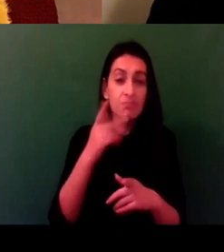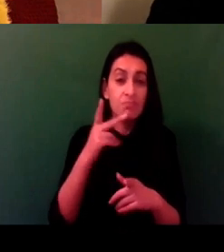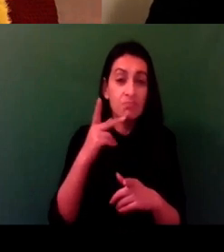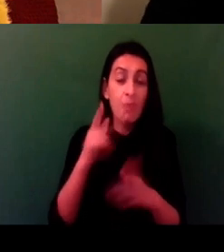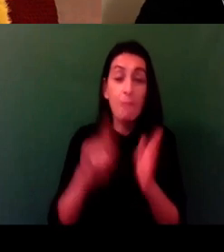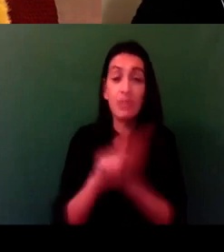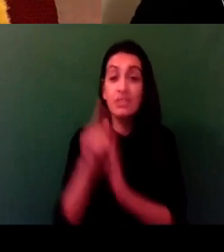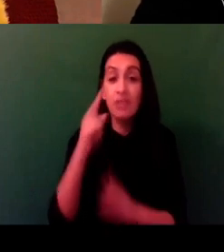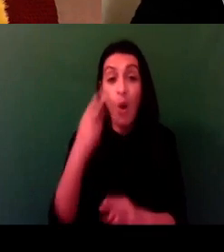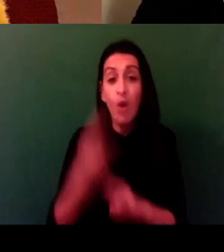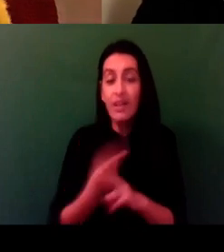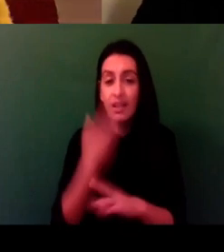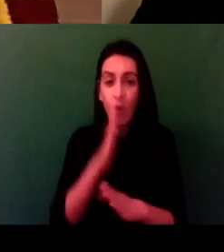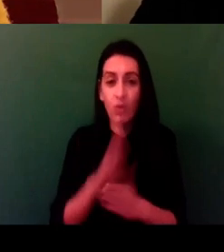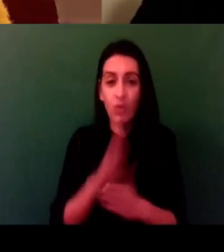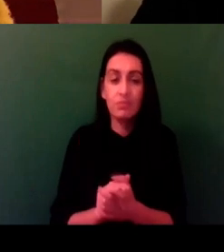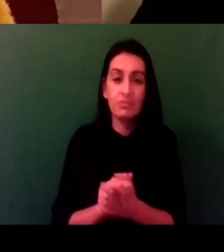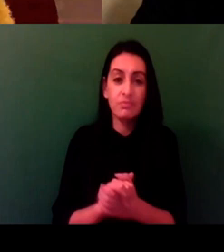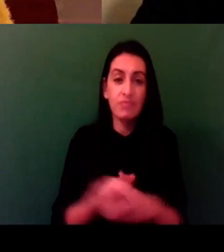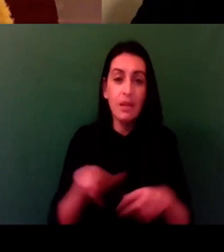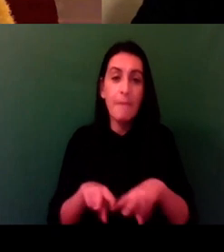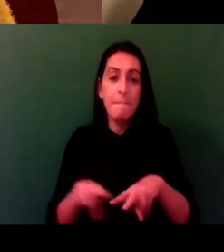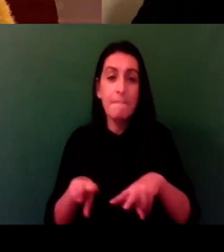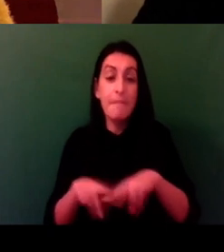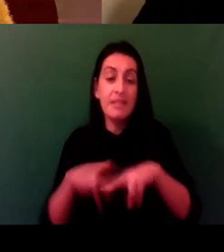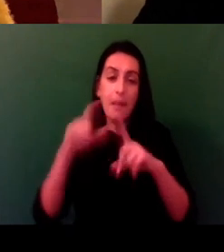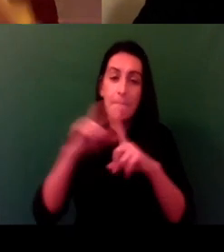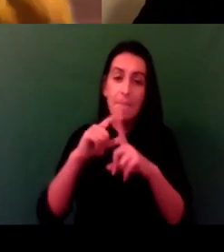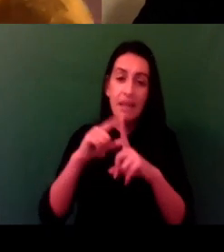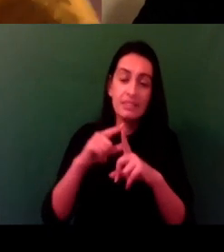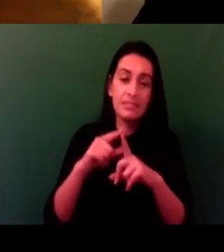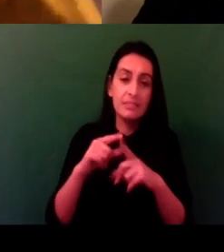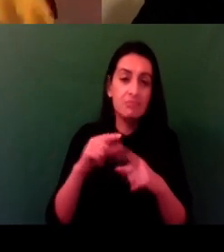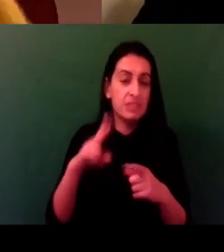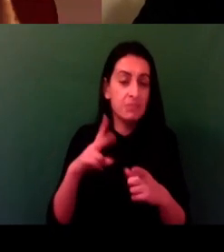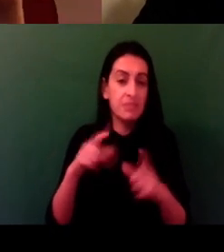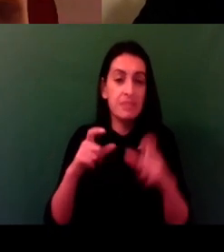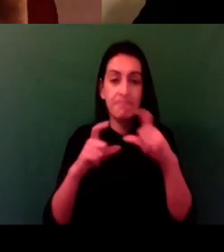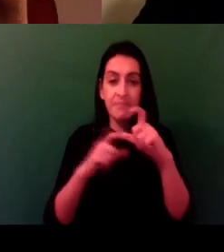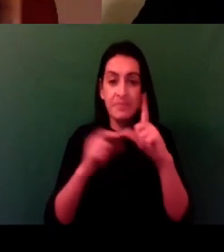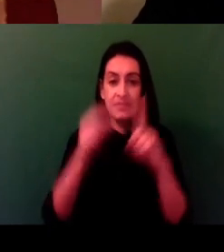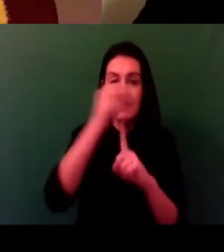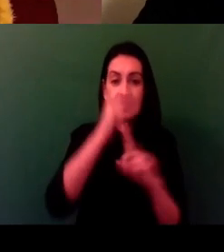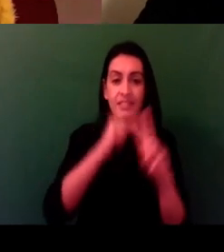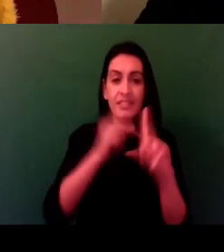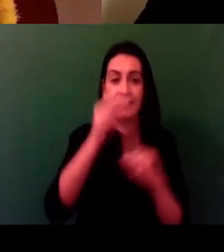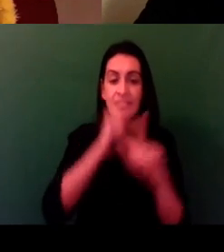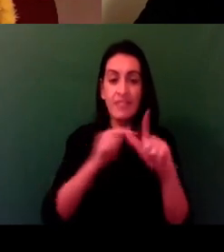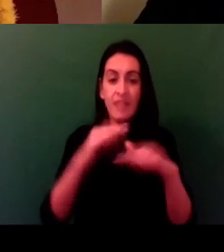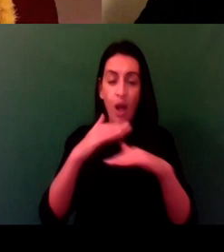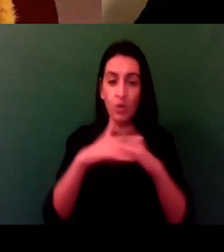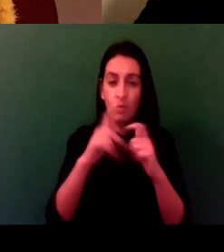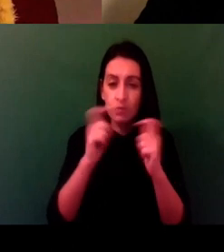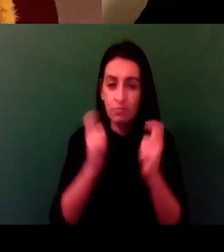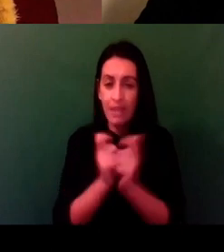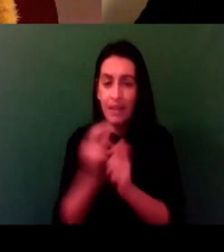veya Mekanda Adalet Derneği gibi alternatif sivil toplum örgütlenmeleri de ne yazık ki sınırlı. O yüzden de aslında bu tartışmaların mimarlık